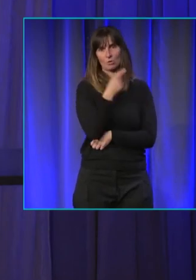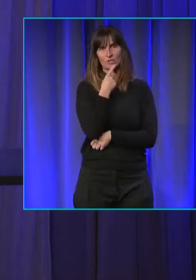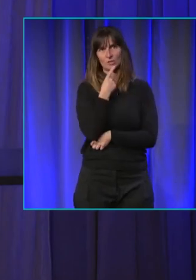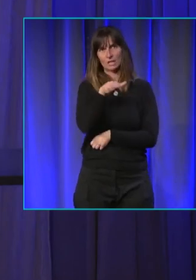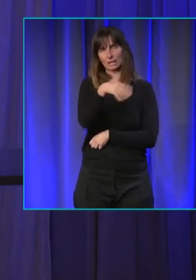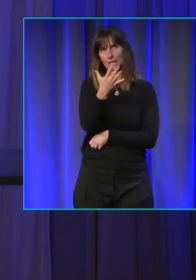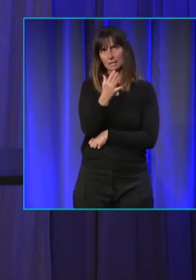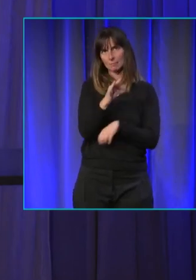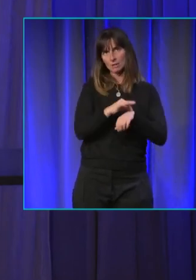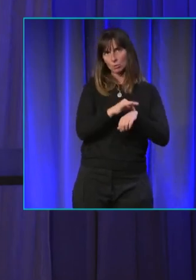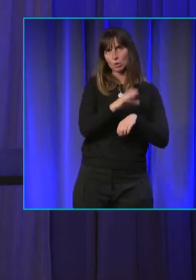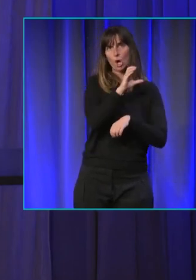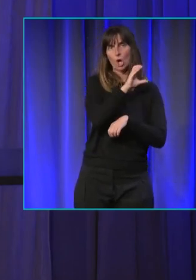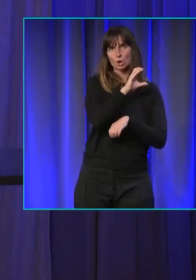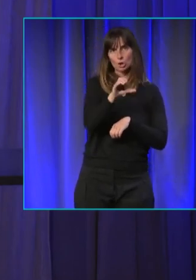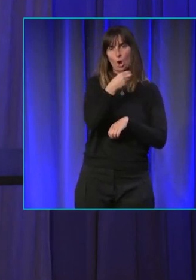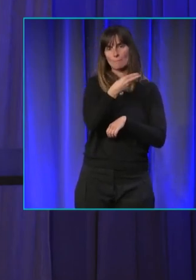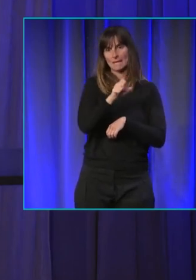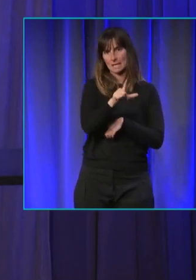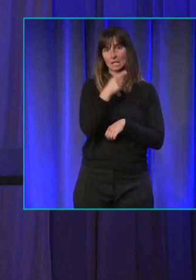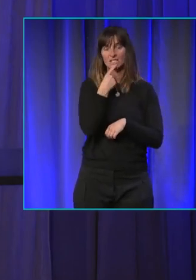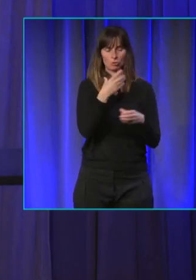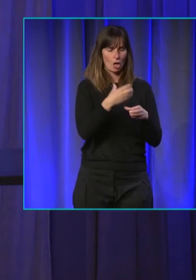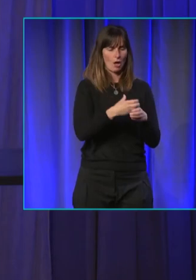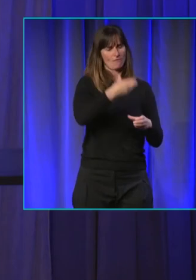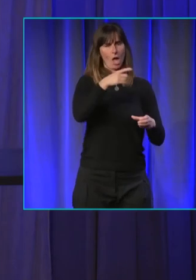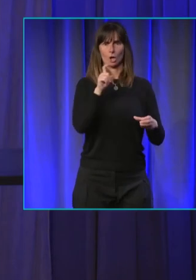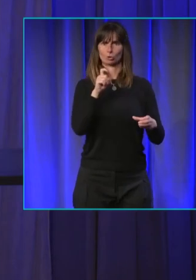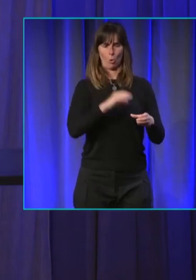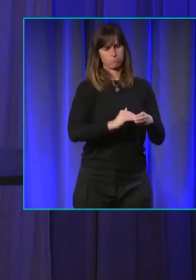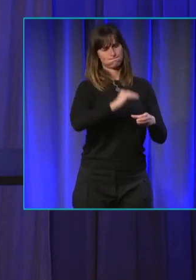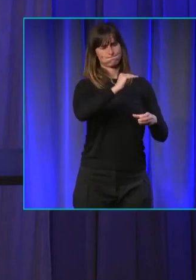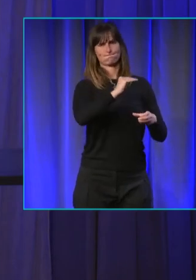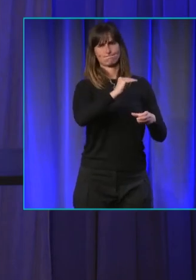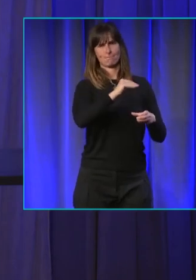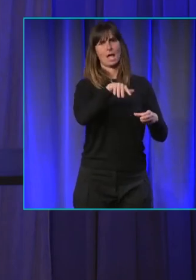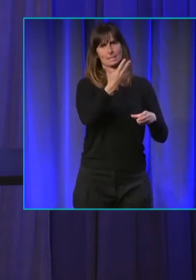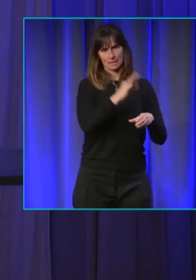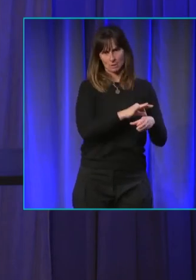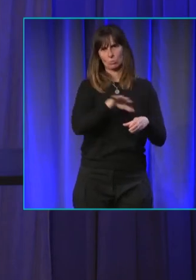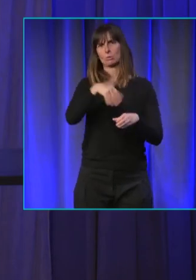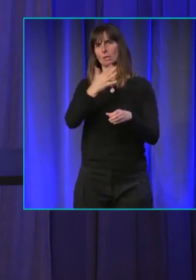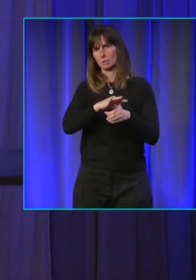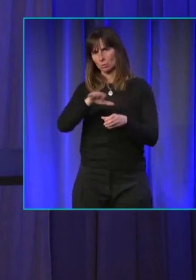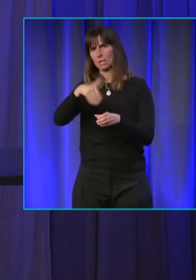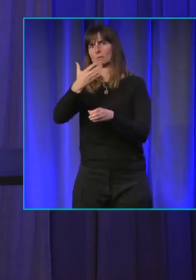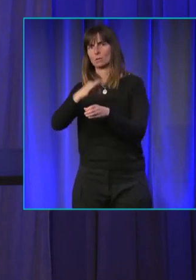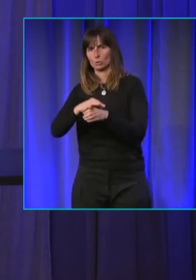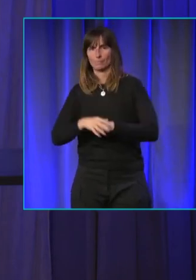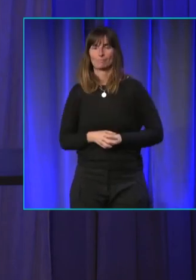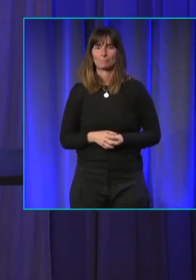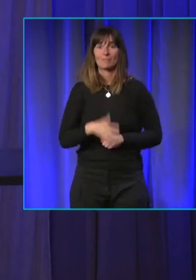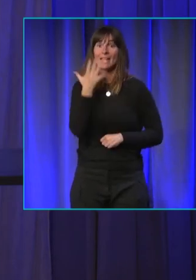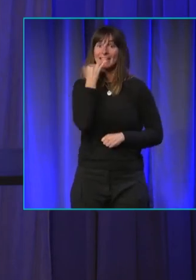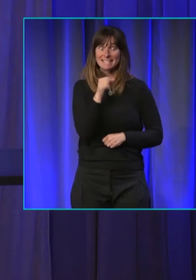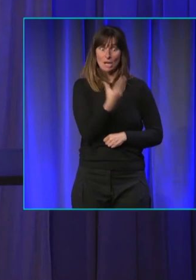Donc c'est un gros verre d'eau, quoi. Un gros verre d'eau tous les quarts d'heure. Et ça, c'est important parce que si vous ne faites pas ça, si l'enfant